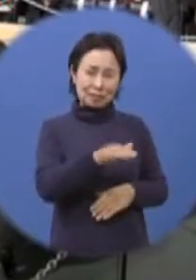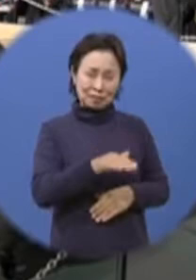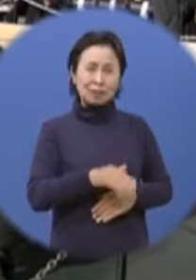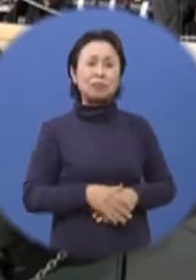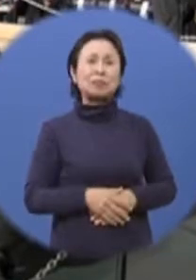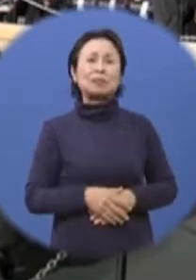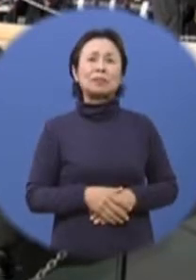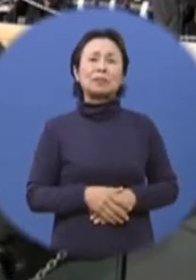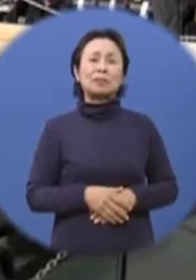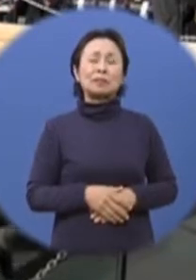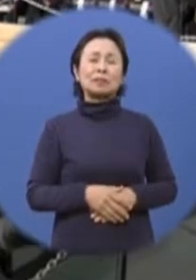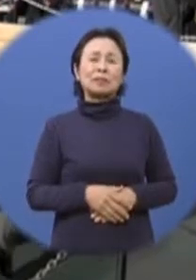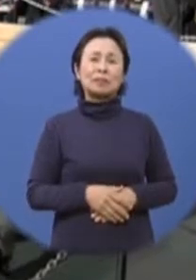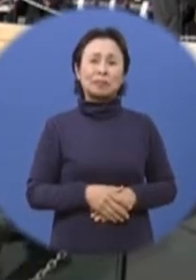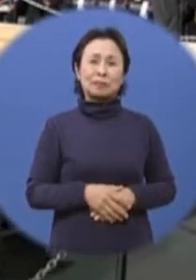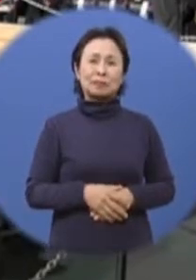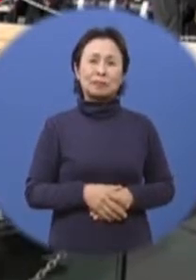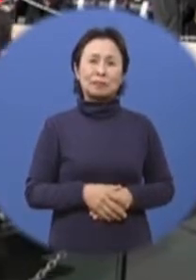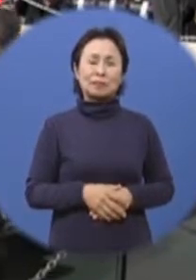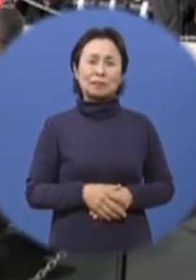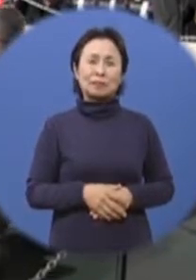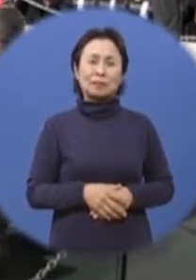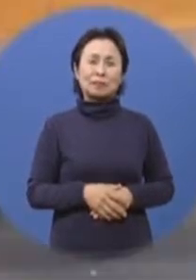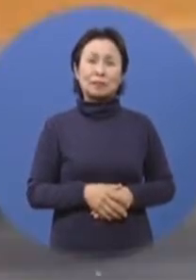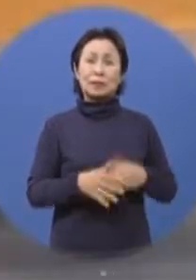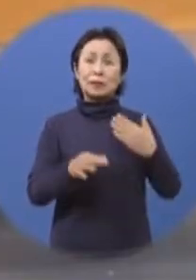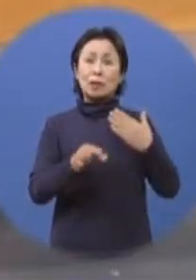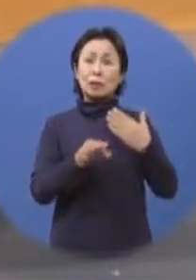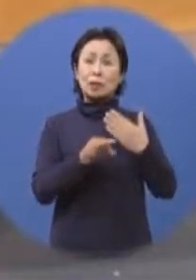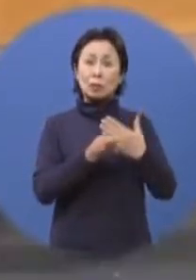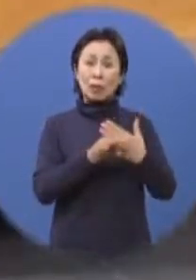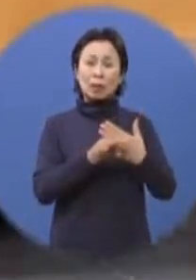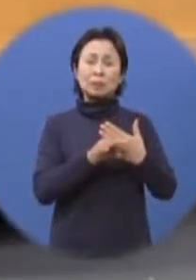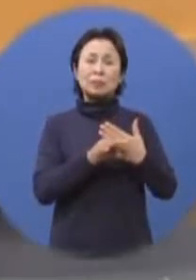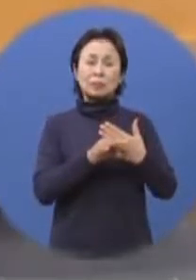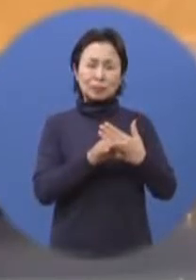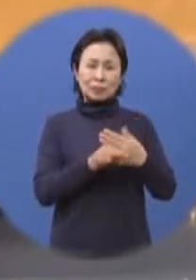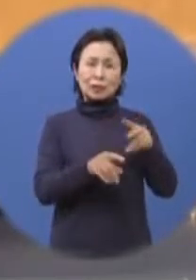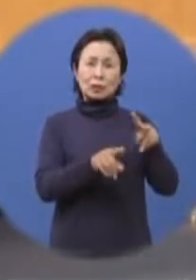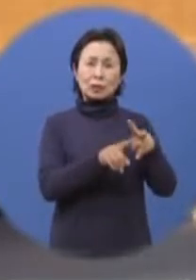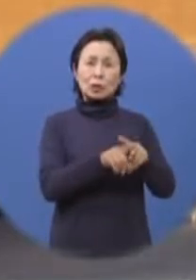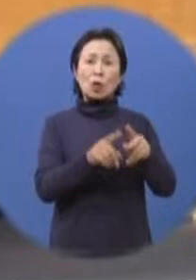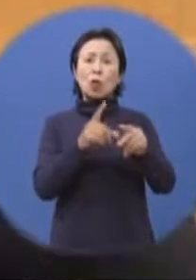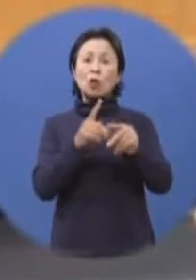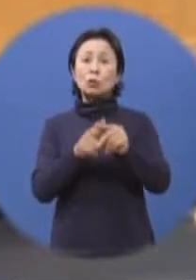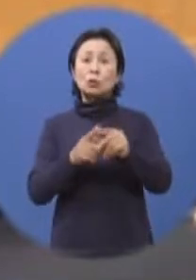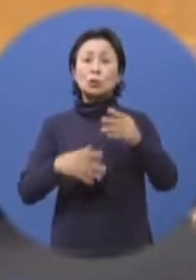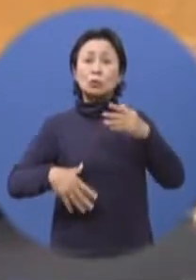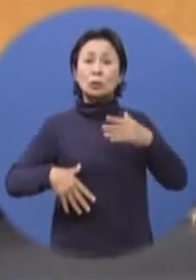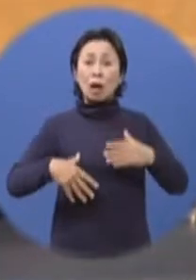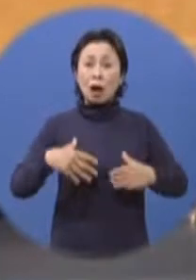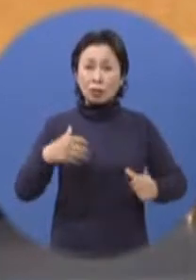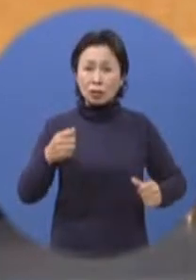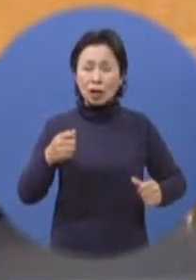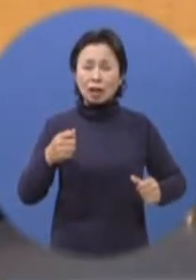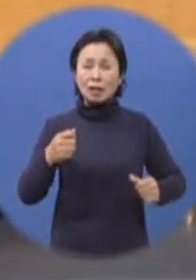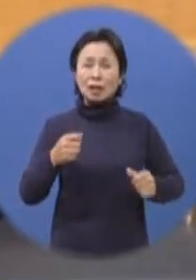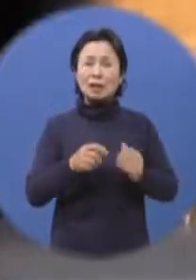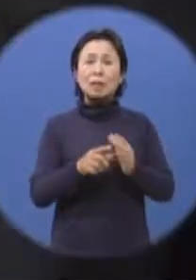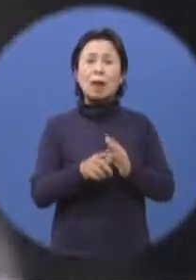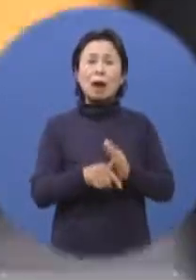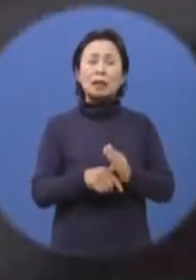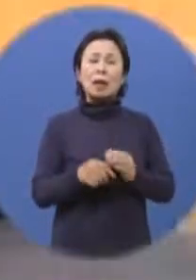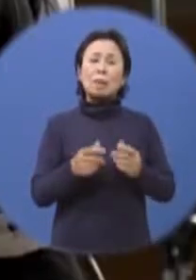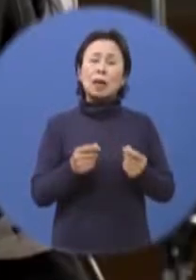縁だけでございませんねうん例えばね小中学生といえと思うんですよそこで頑張るときに